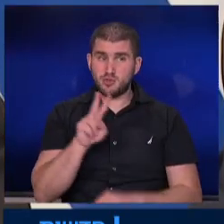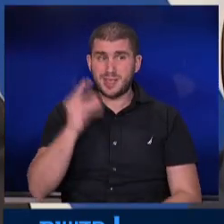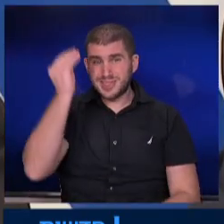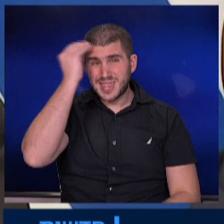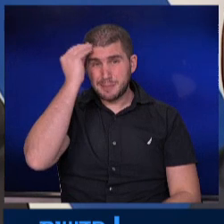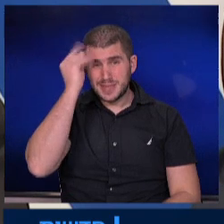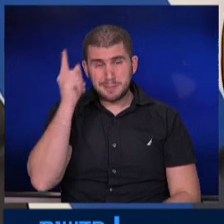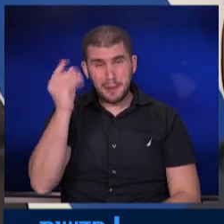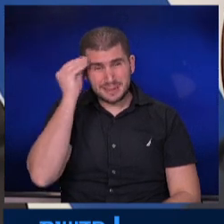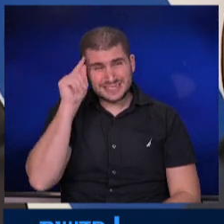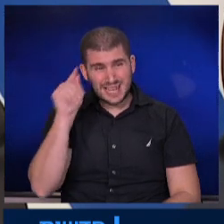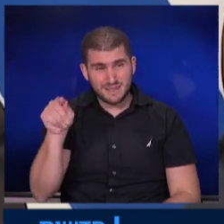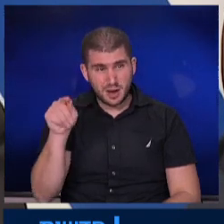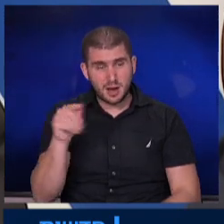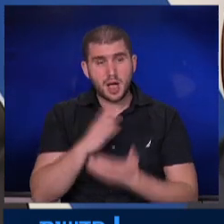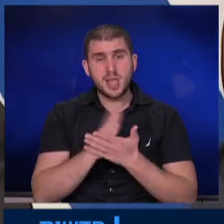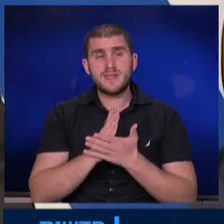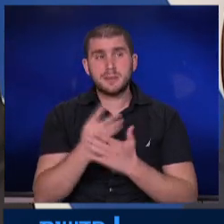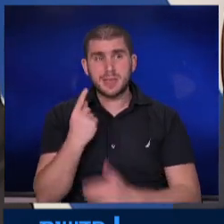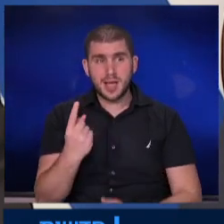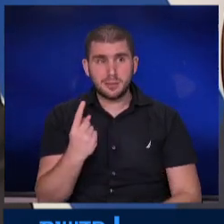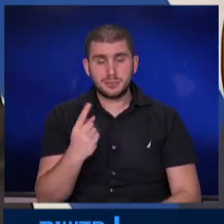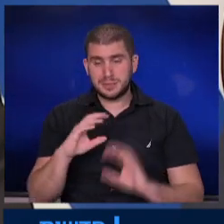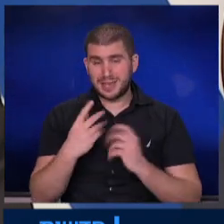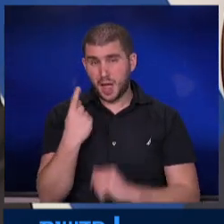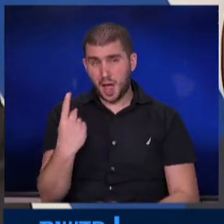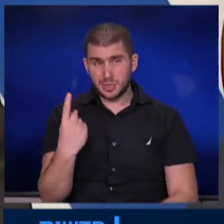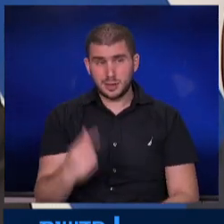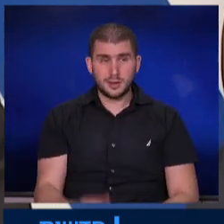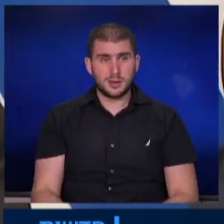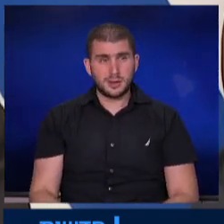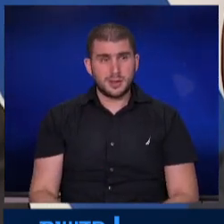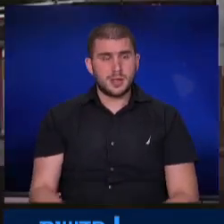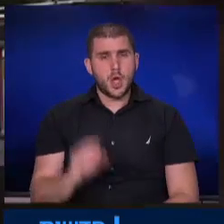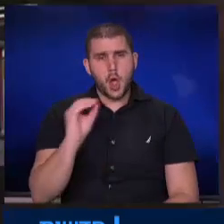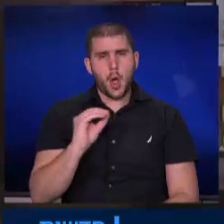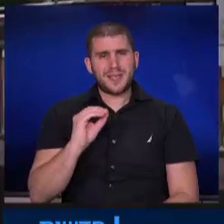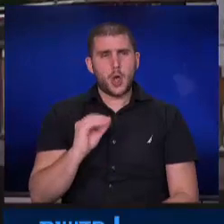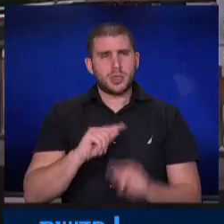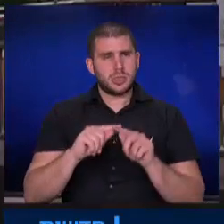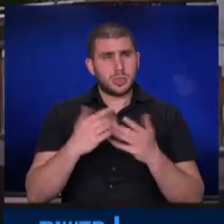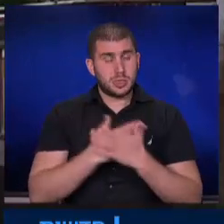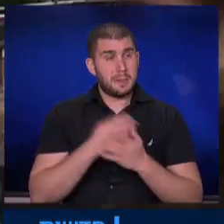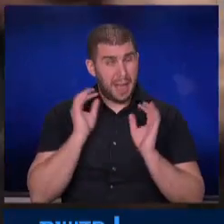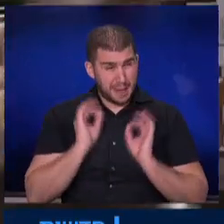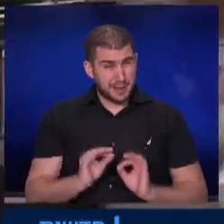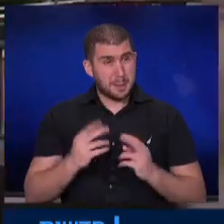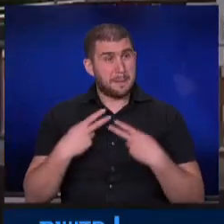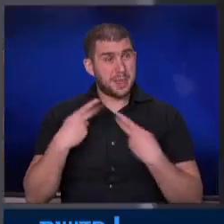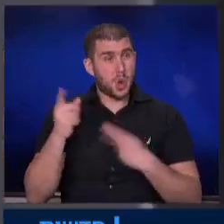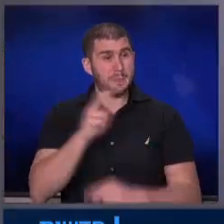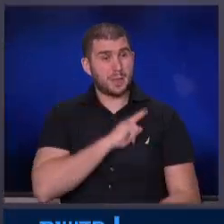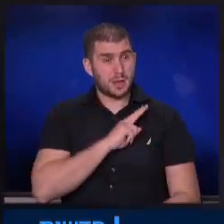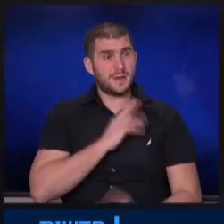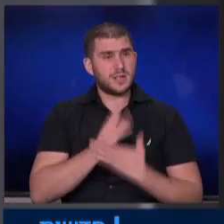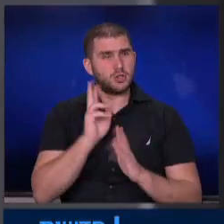שני תלמידי בית ספר חטיבת ביניים מאותה כיתה מאומיקרון. במציאות, בבתי החולים